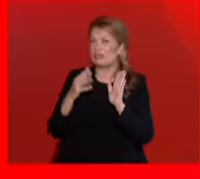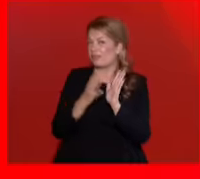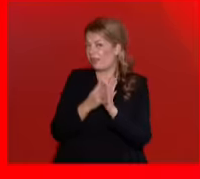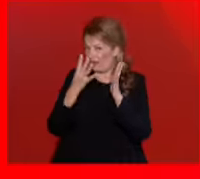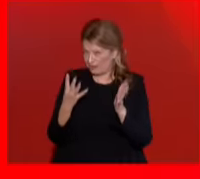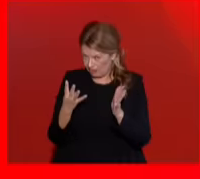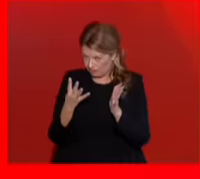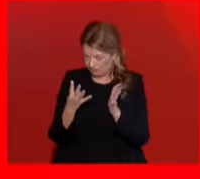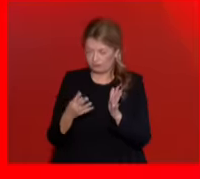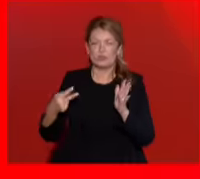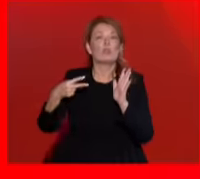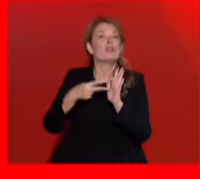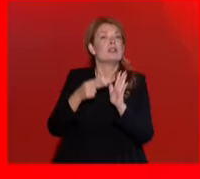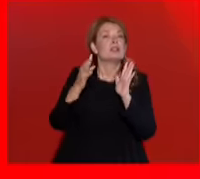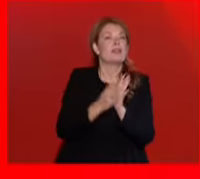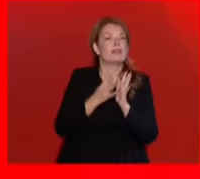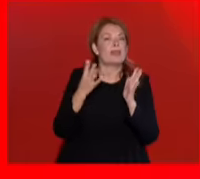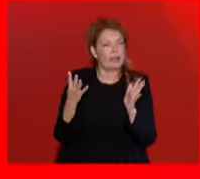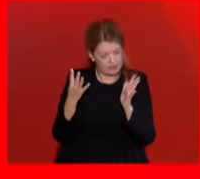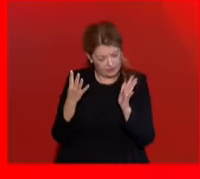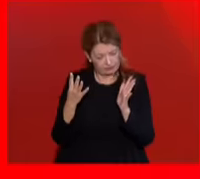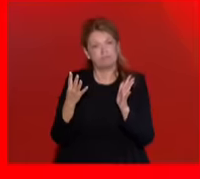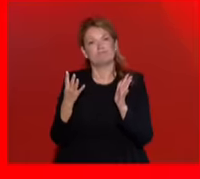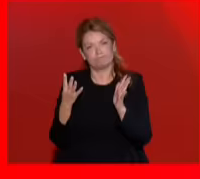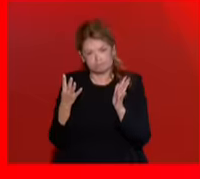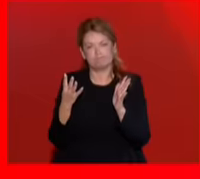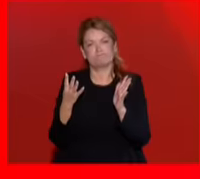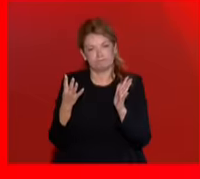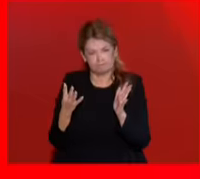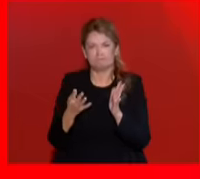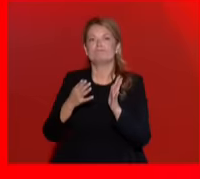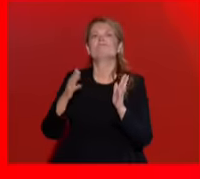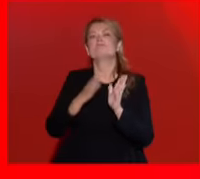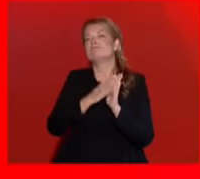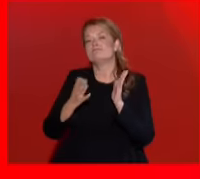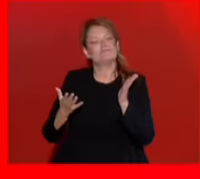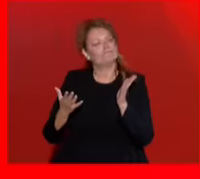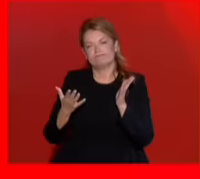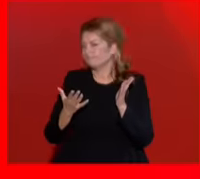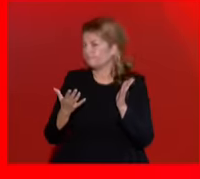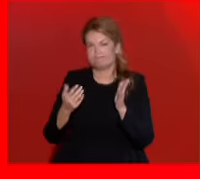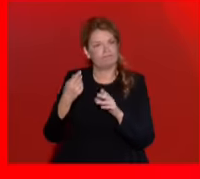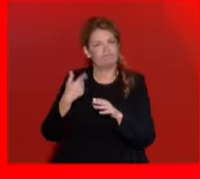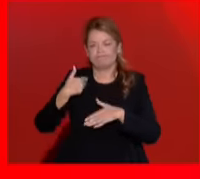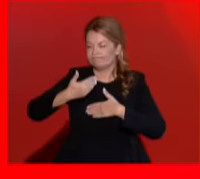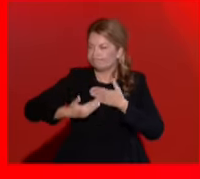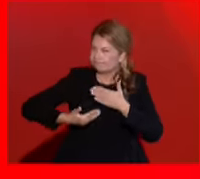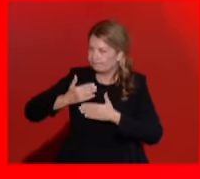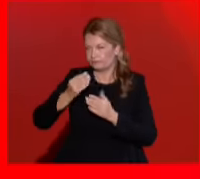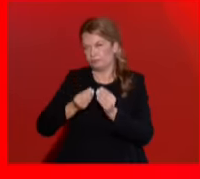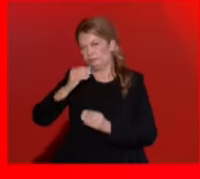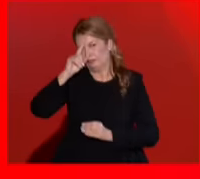Το 2019 ήταν ένα δάνειο, το οποίο δεν αξιοποιήσαμε δυστυχώς. Πρέπει να το